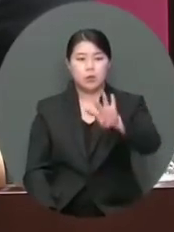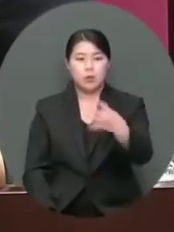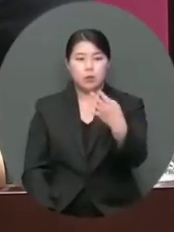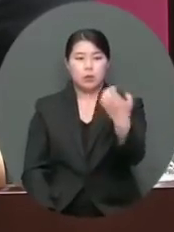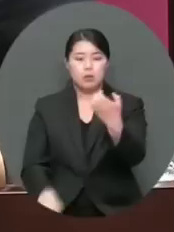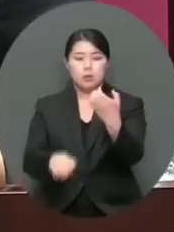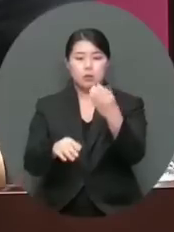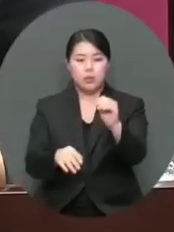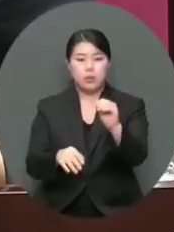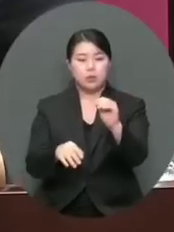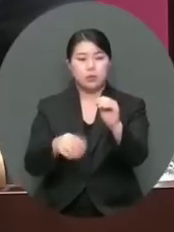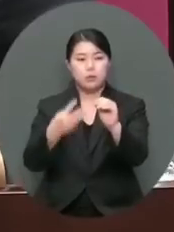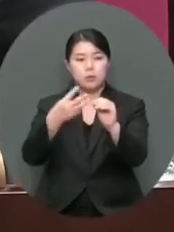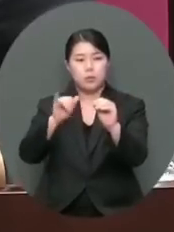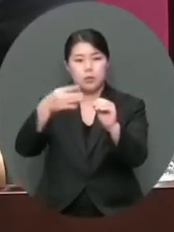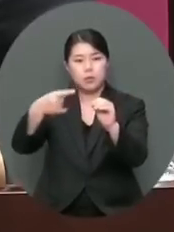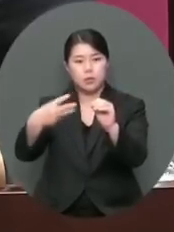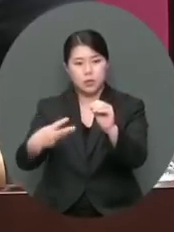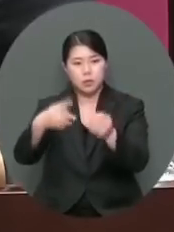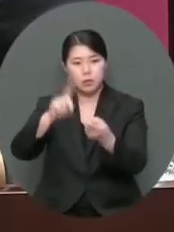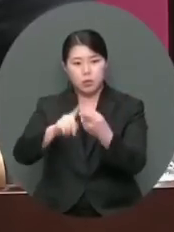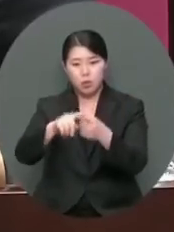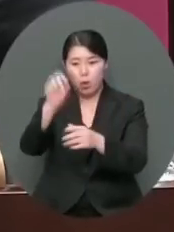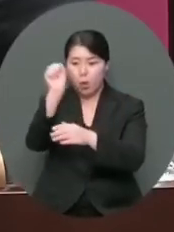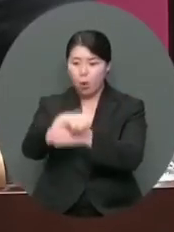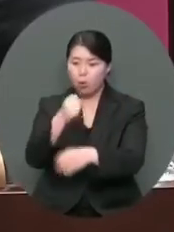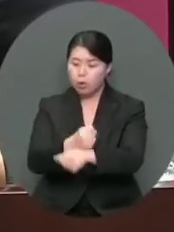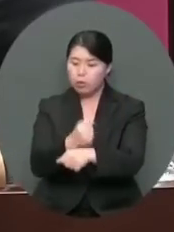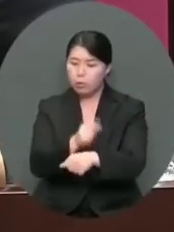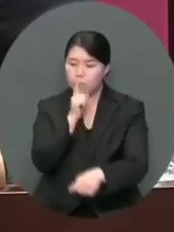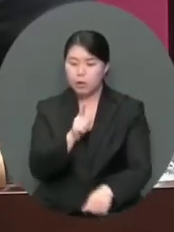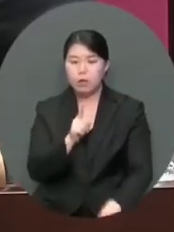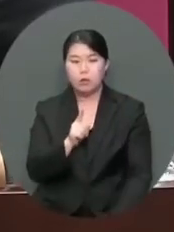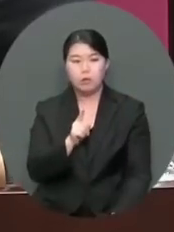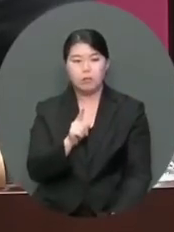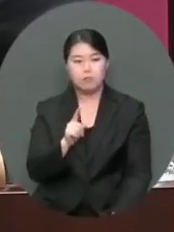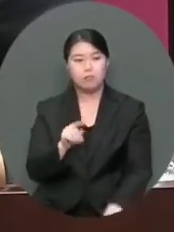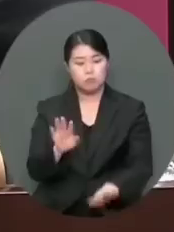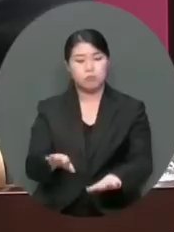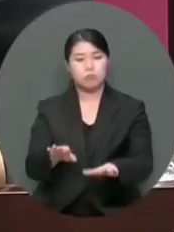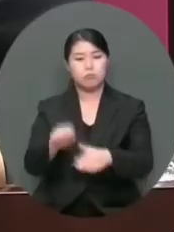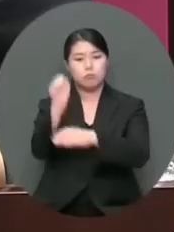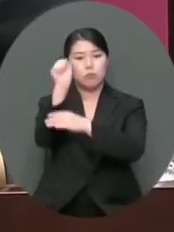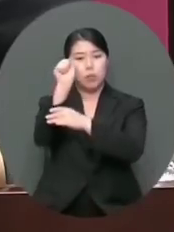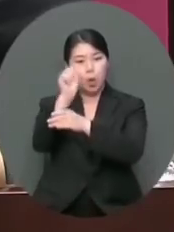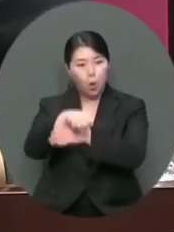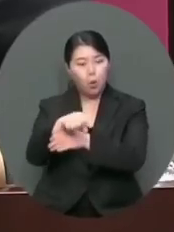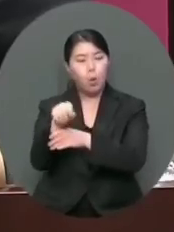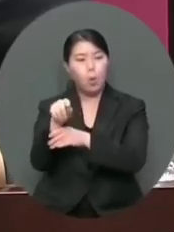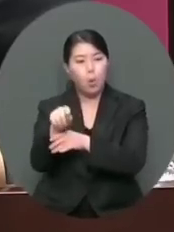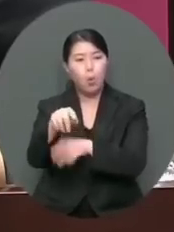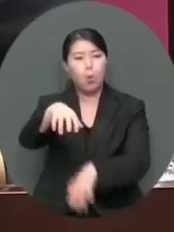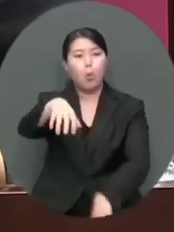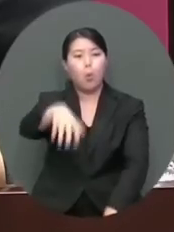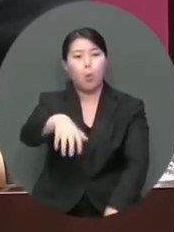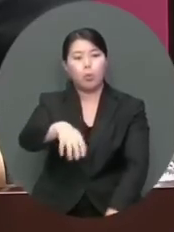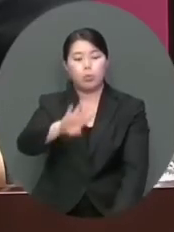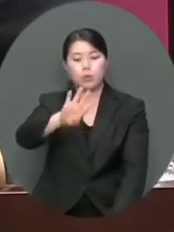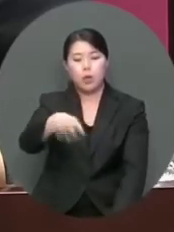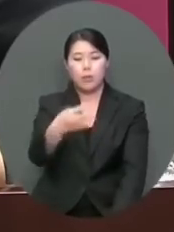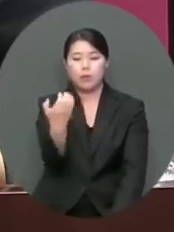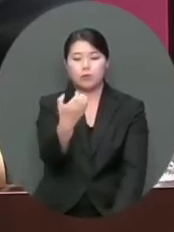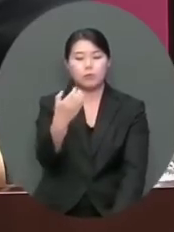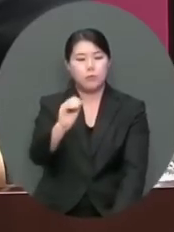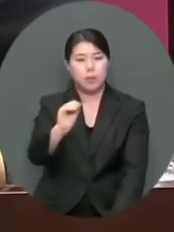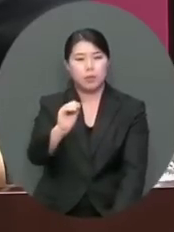490만 리터에 대해서 허용하셨다고 그러셨잖아요. 그럼 허용한 고 490만